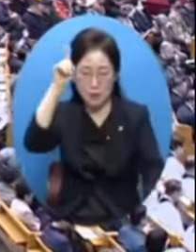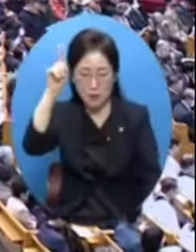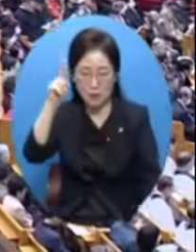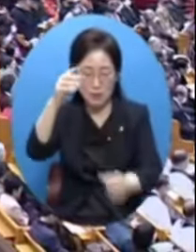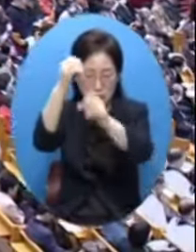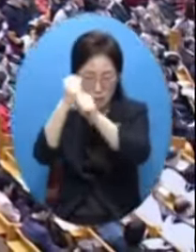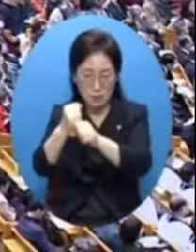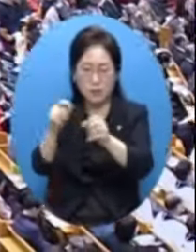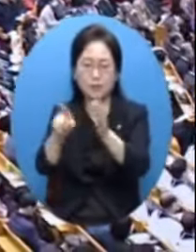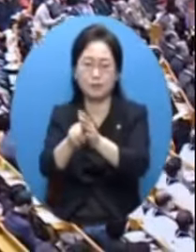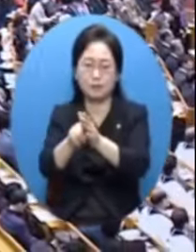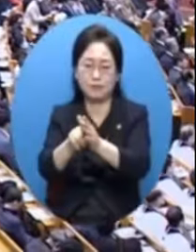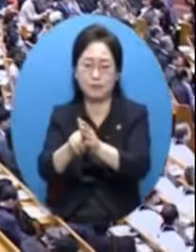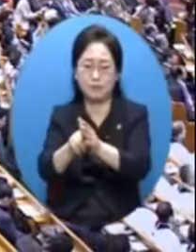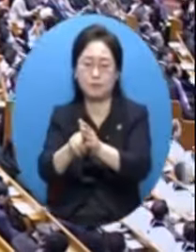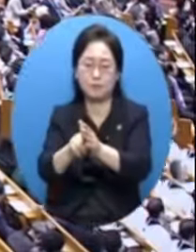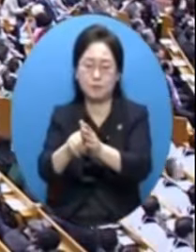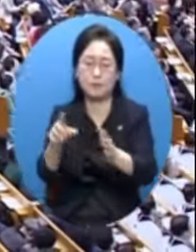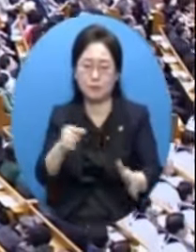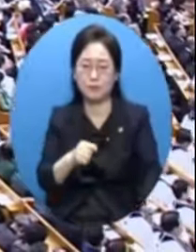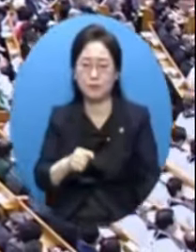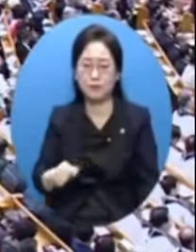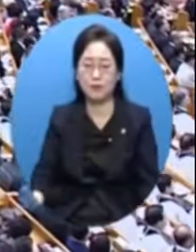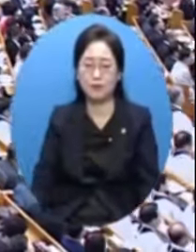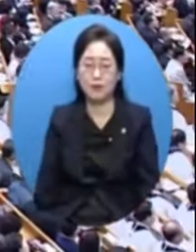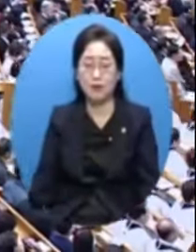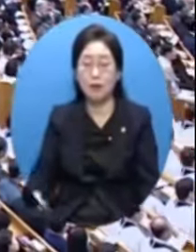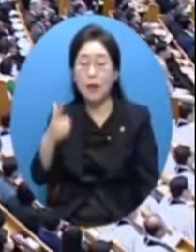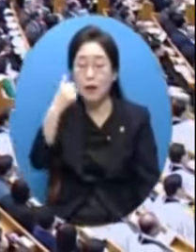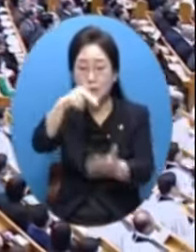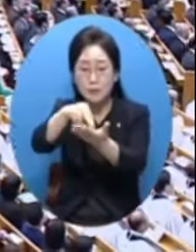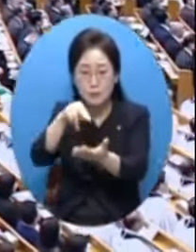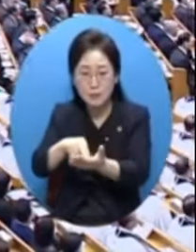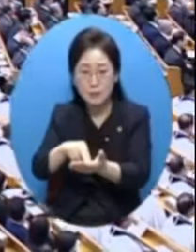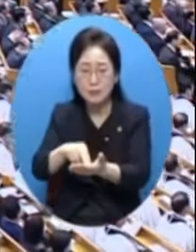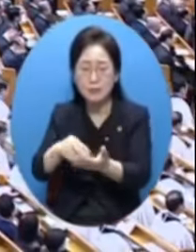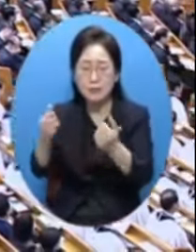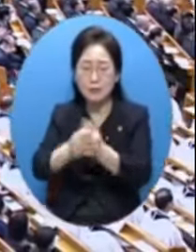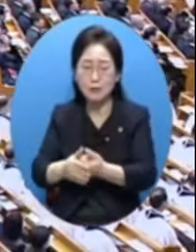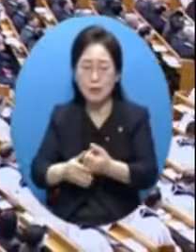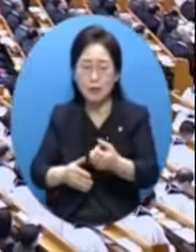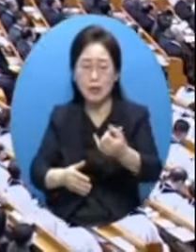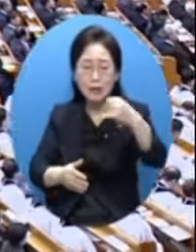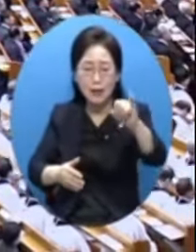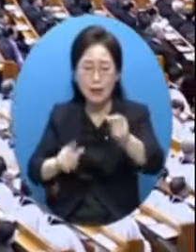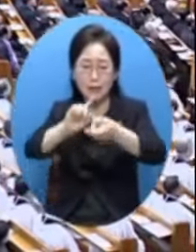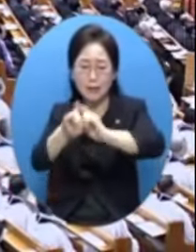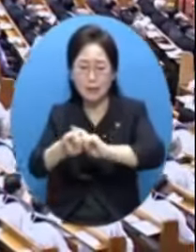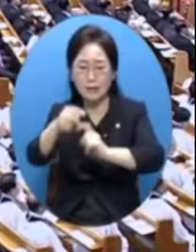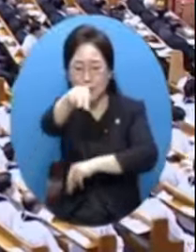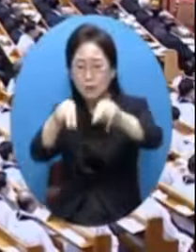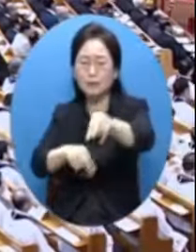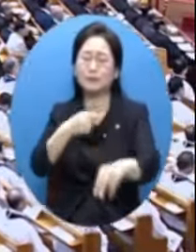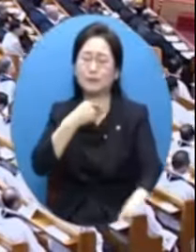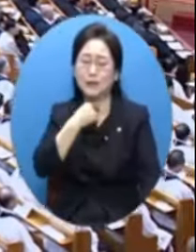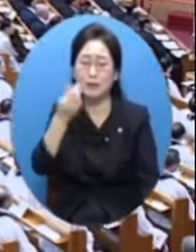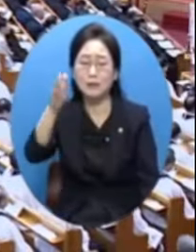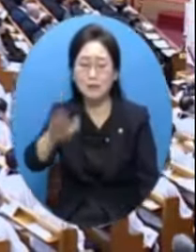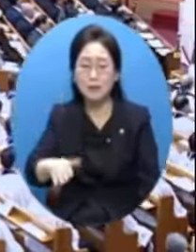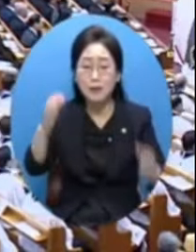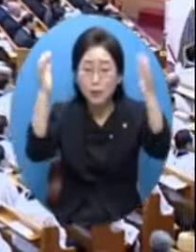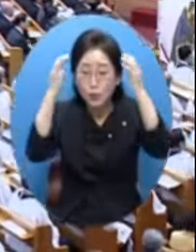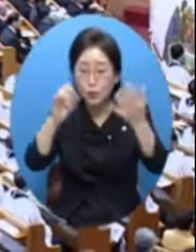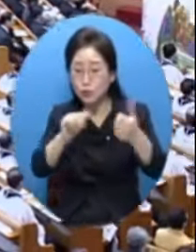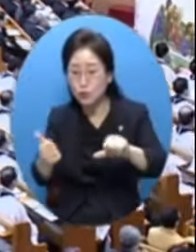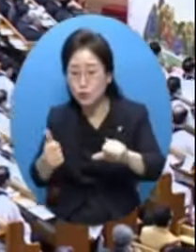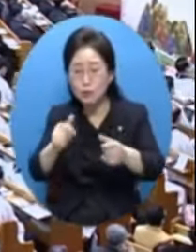상황에서도 주님을 의지하는 믿음을 갖고 나아갔습니다. 아비된 자로서 12번이라도 자기 딸의 죽음을 대신하고 싶었지만은 고통과 죽음만은